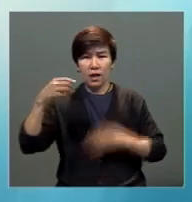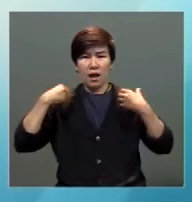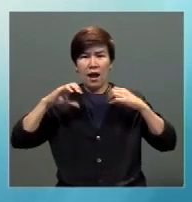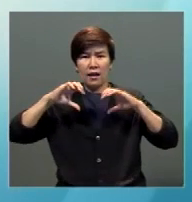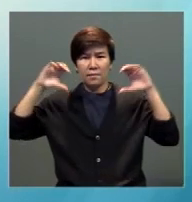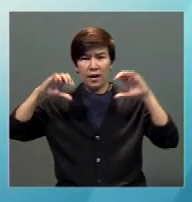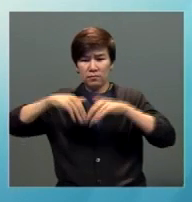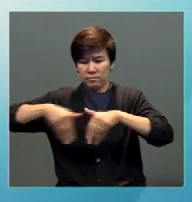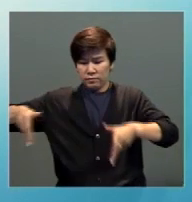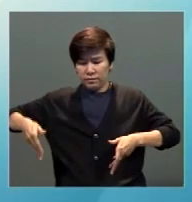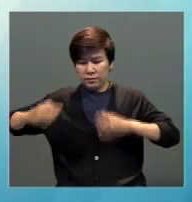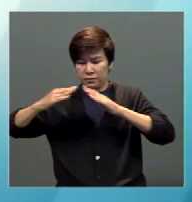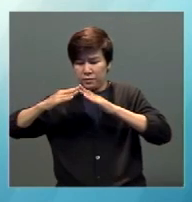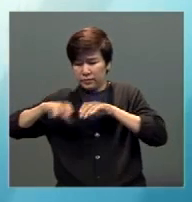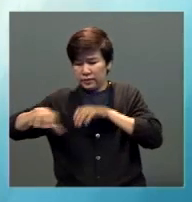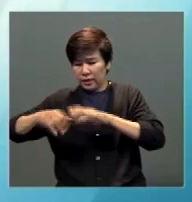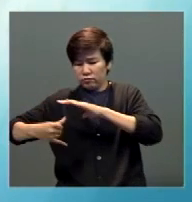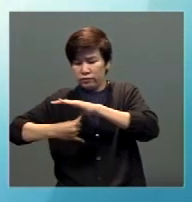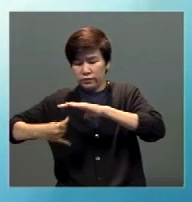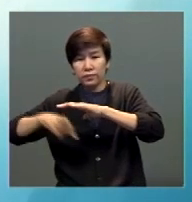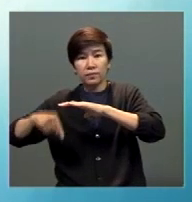รายใหม่ที่เกิดขึ้นเมื่อวานนี้นะครับมาดูครับว่าจังหวัดที่มีจำนวนมากอันนี้เป็นอย่างไรก็พบว่ากรุงเทพฯนะครับต้องเป็นอันดับหนึ่งตอนนี้มีช่องที่จะต้องเพิ่มเติมขึ้นมานะครับก็คือสถานที่กัดการที่รัฐจัดให้เนี่ยนะครับหรือเศษquarantineเขาบอกว่า